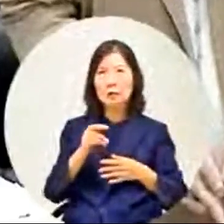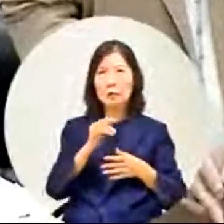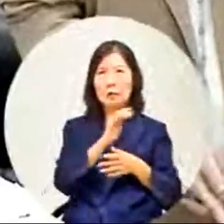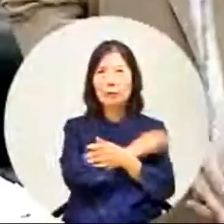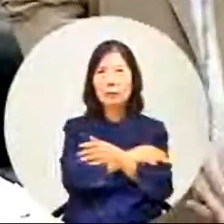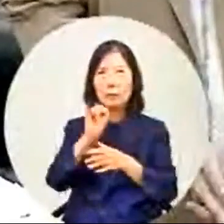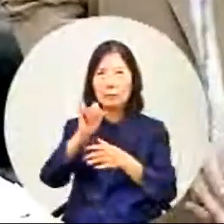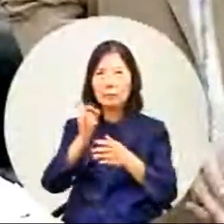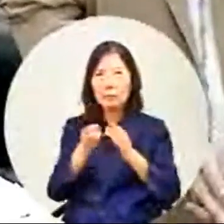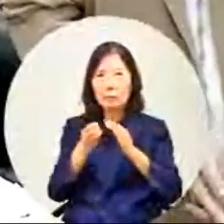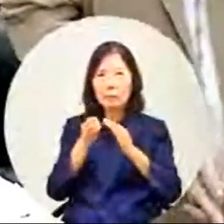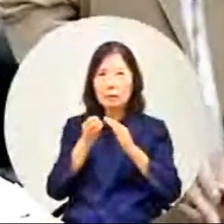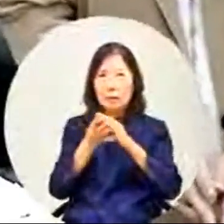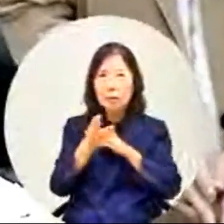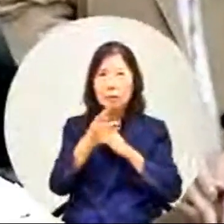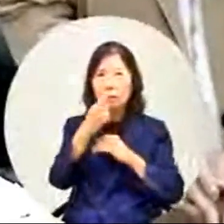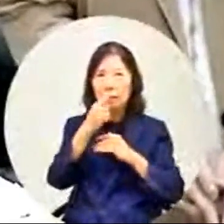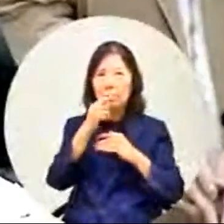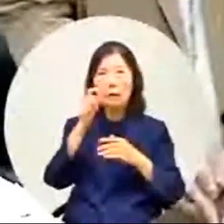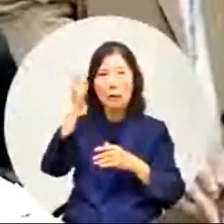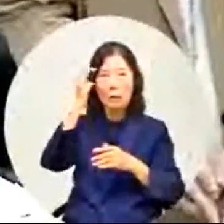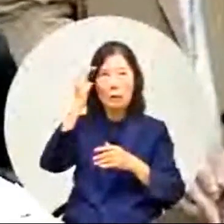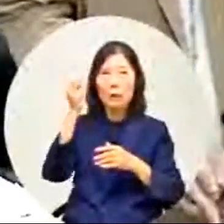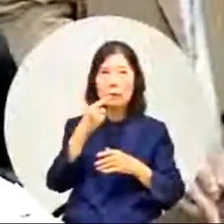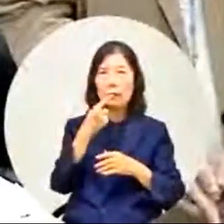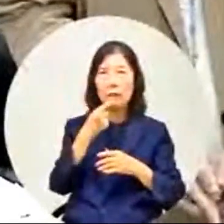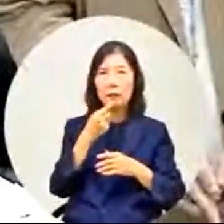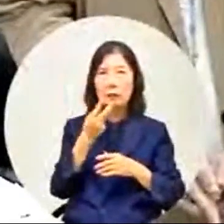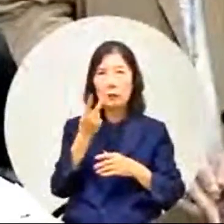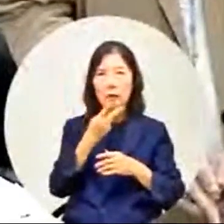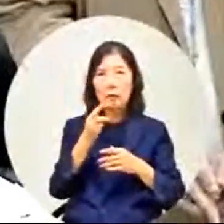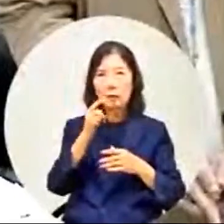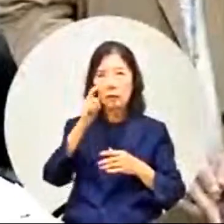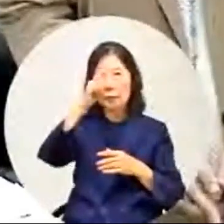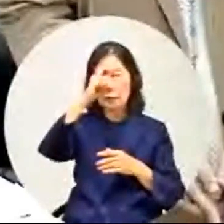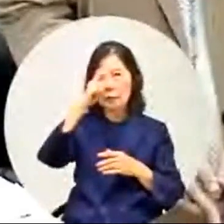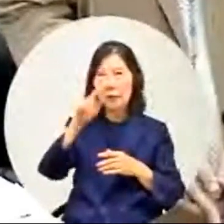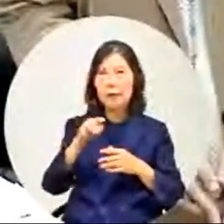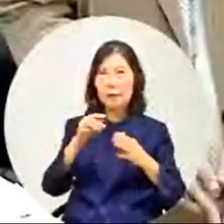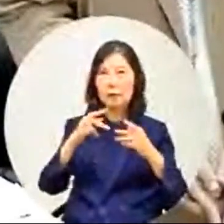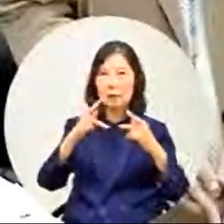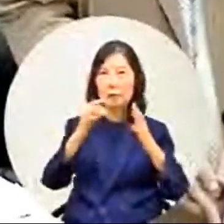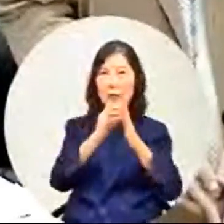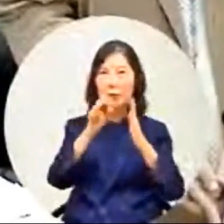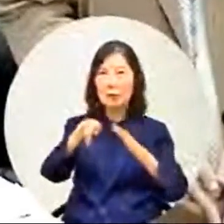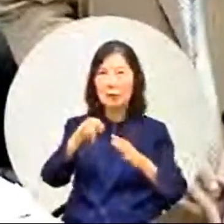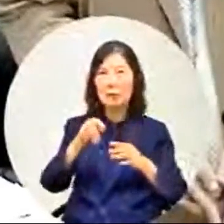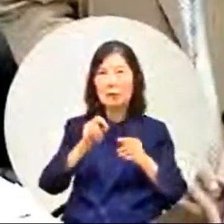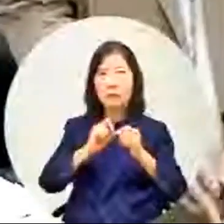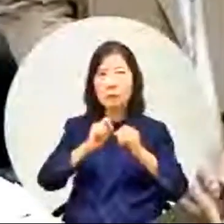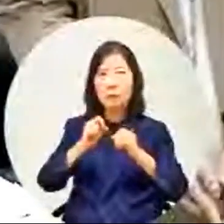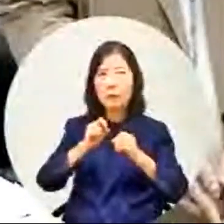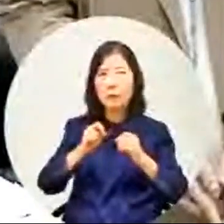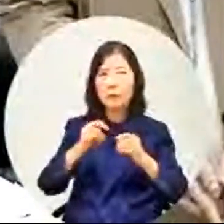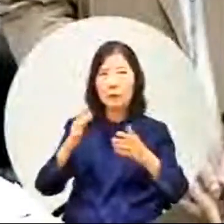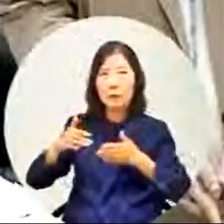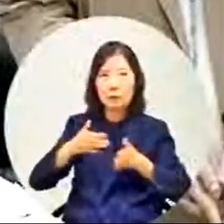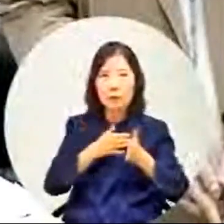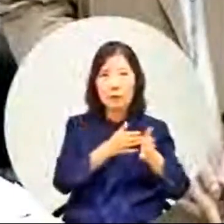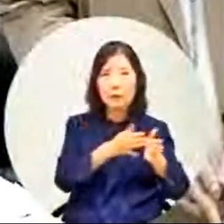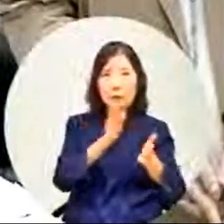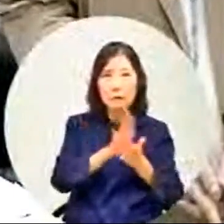揭露加上我的坚持，我们的要求是捷运局目前你在规划轻轨以及后续我